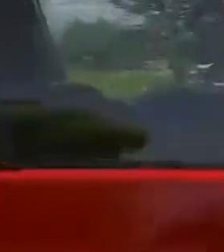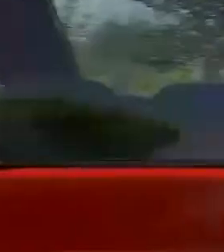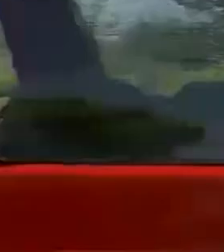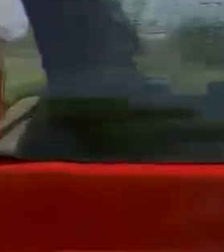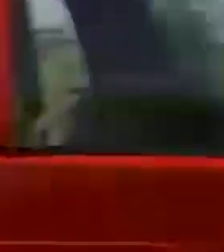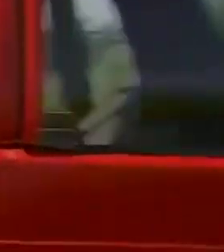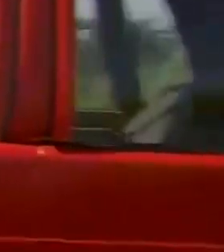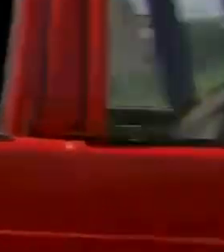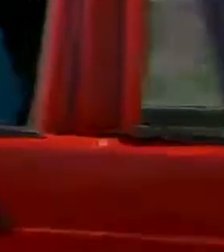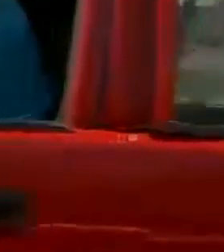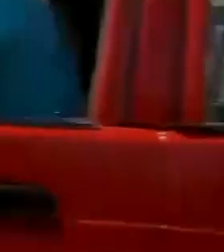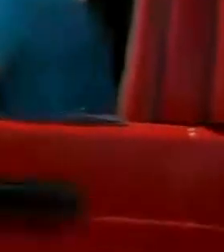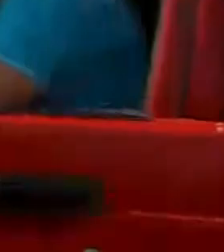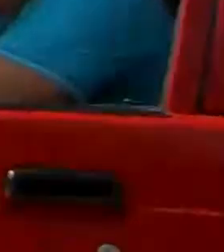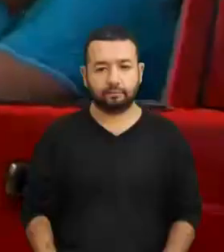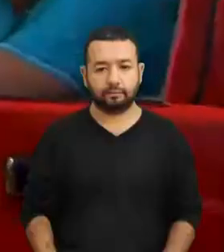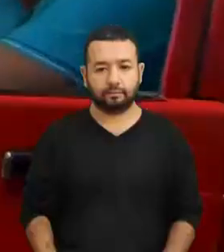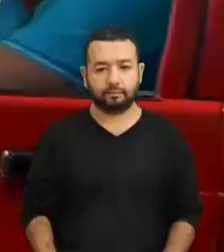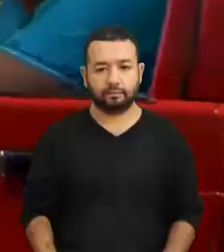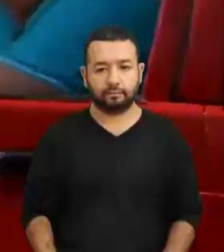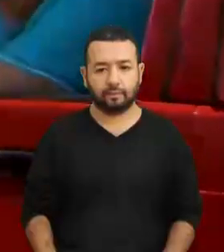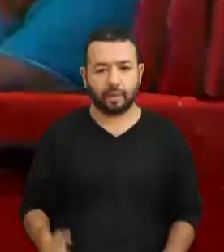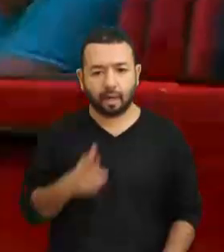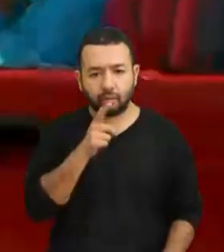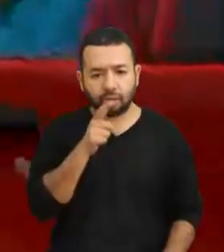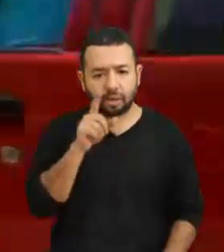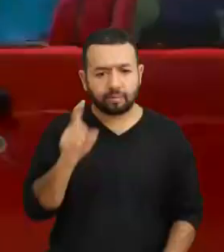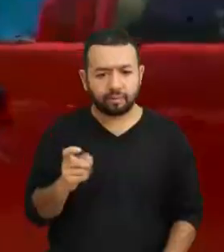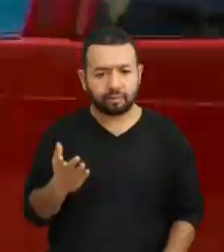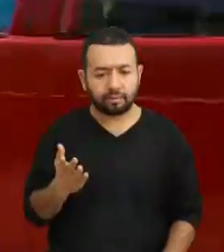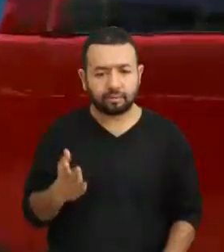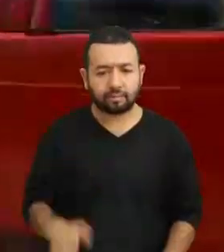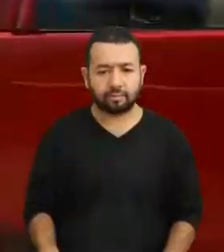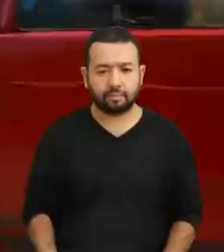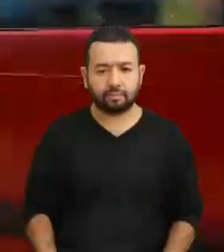Nurhan hemen el frenini çekti. Anam bu ses neydi?